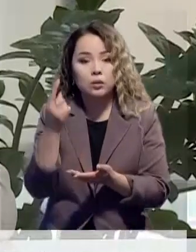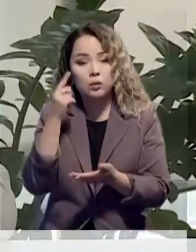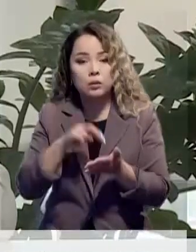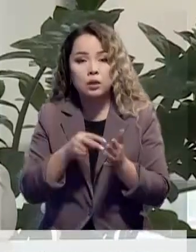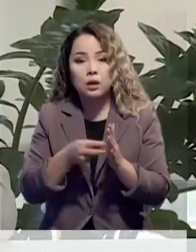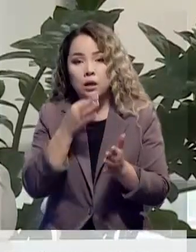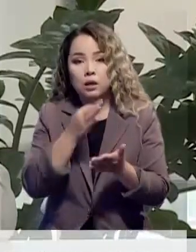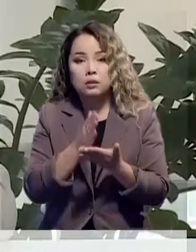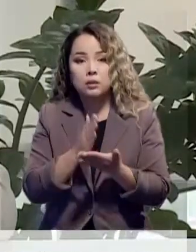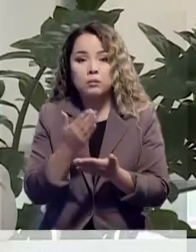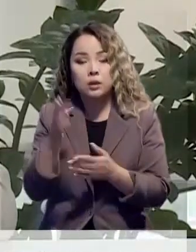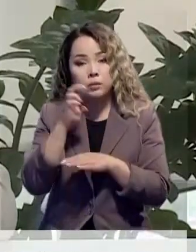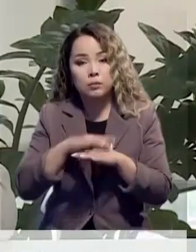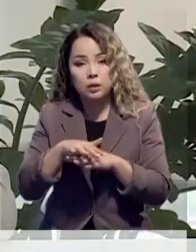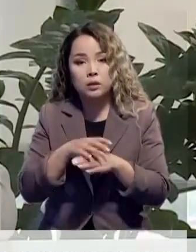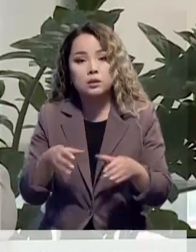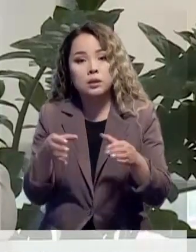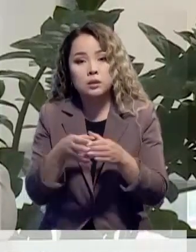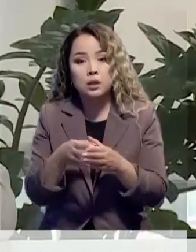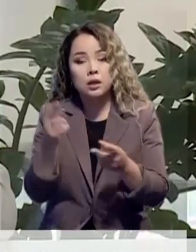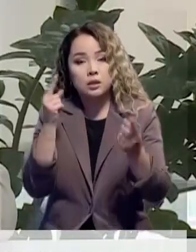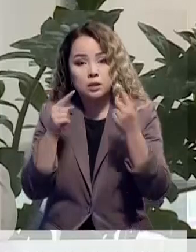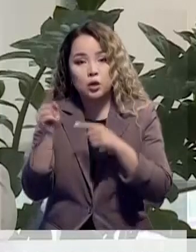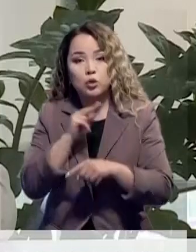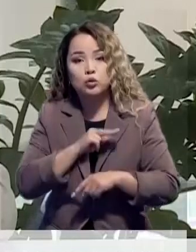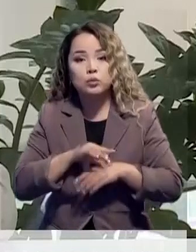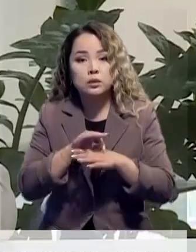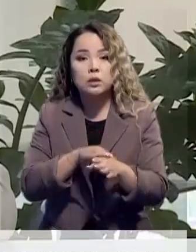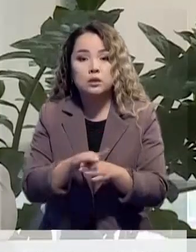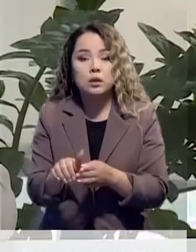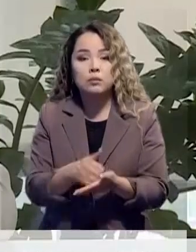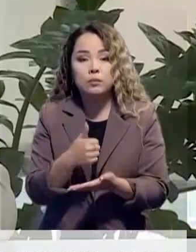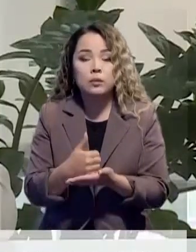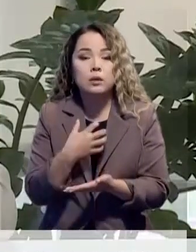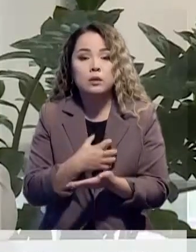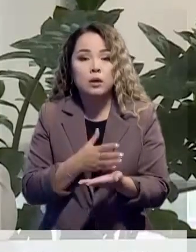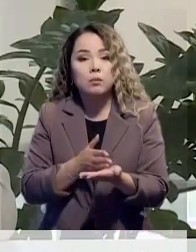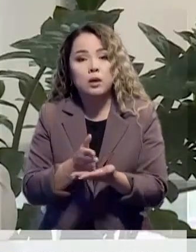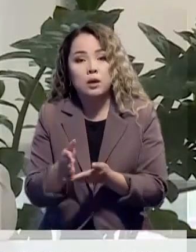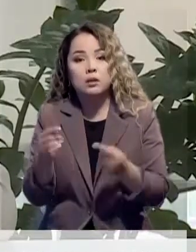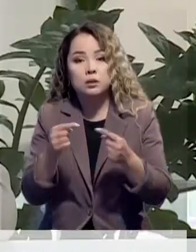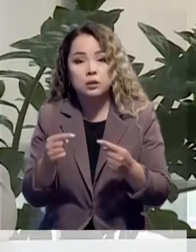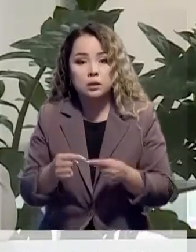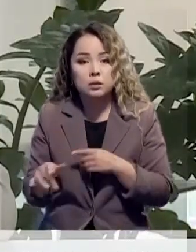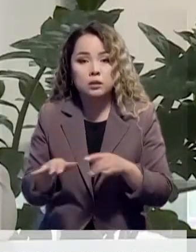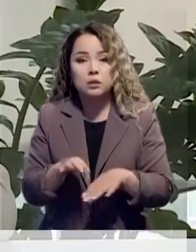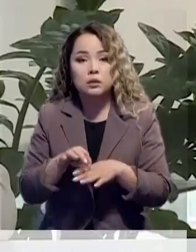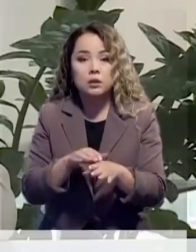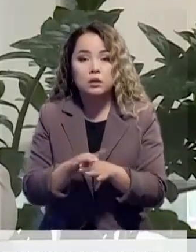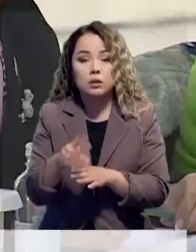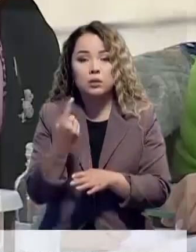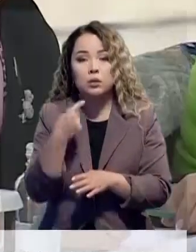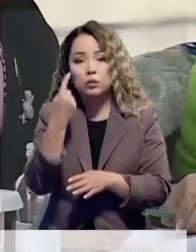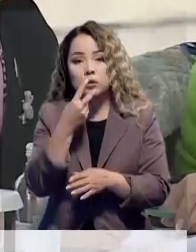айтты. Бұл мемлекеттік сектор үшін идеологиялық жұмыстың негізгі бағыттары бойынша нақты іс-қимыл бағдарламасының бір